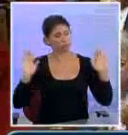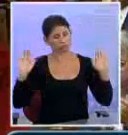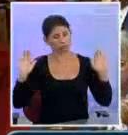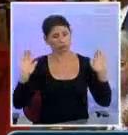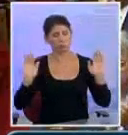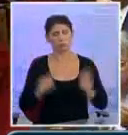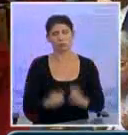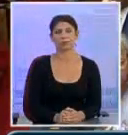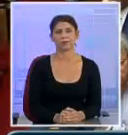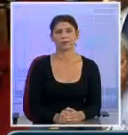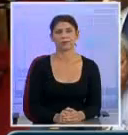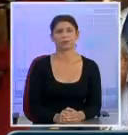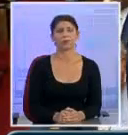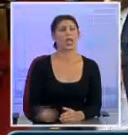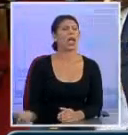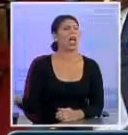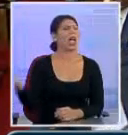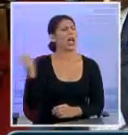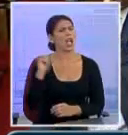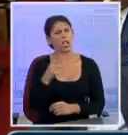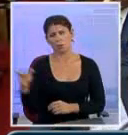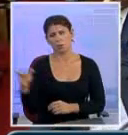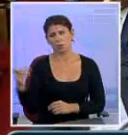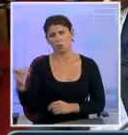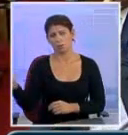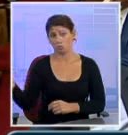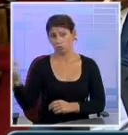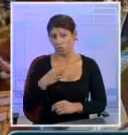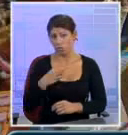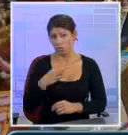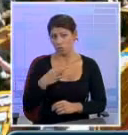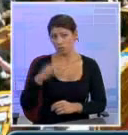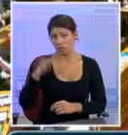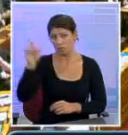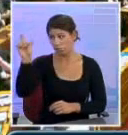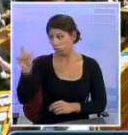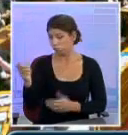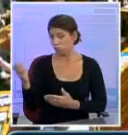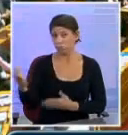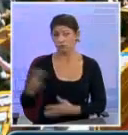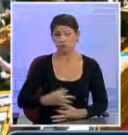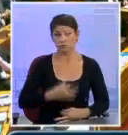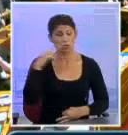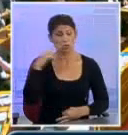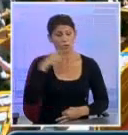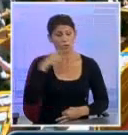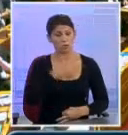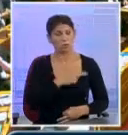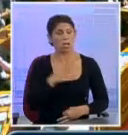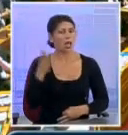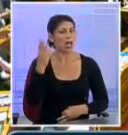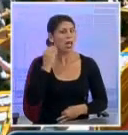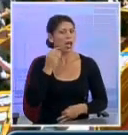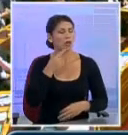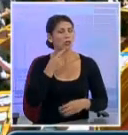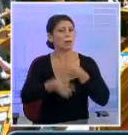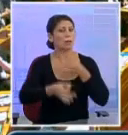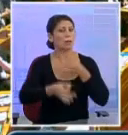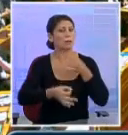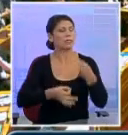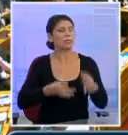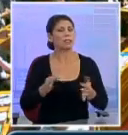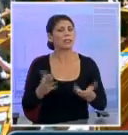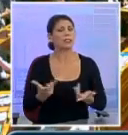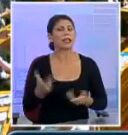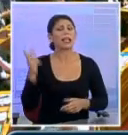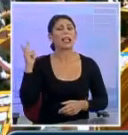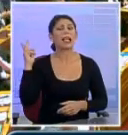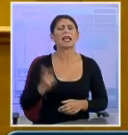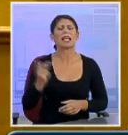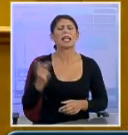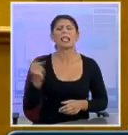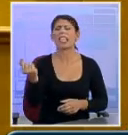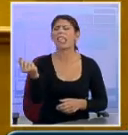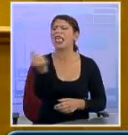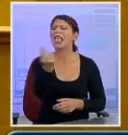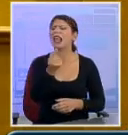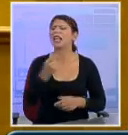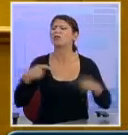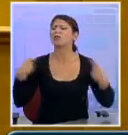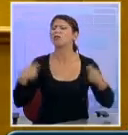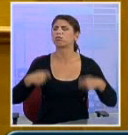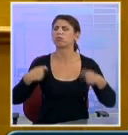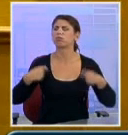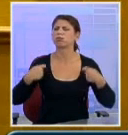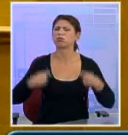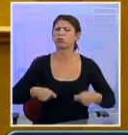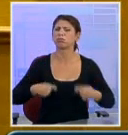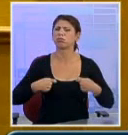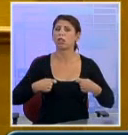οι οποίοι σας αντιπολιτεύονται σκληρά και σας κυνηγούν. Δεν κατάλαβα τι σας κυνηγούν. Έχετε καμιά γλυκύτητα τώρα